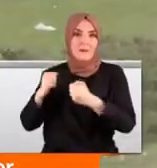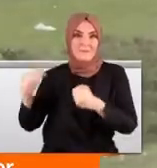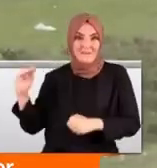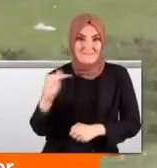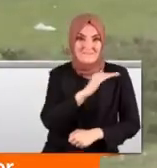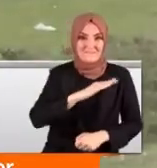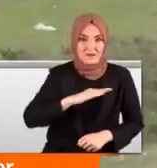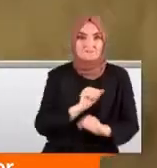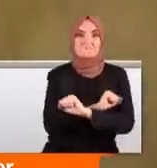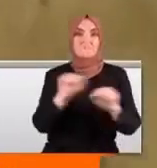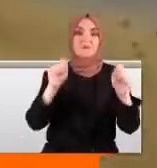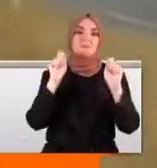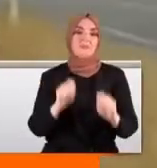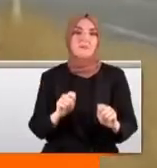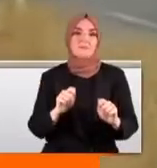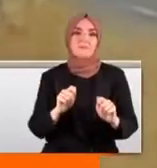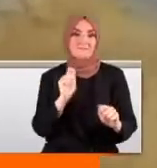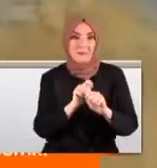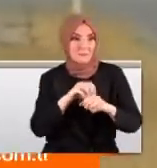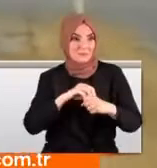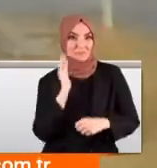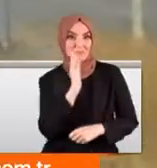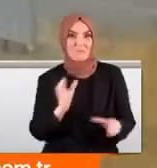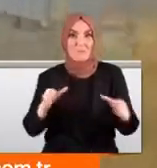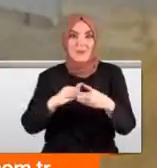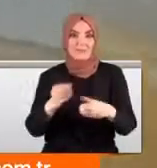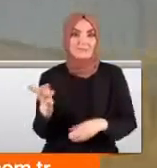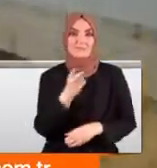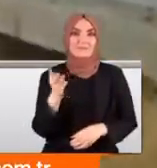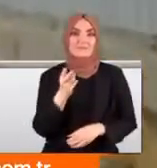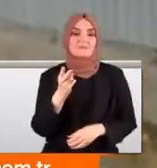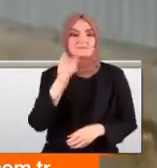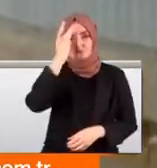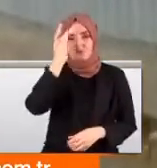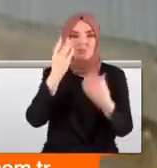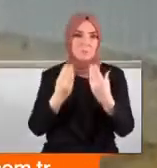Arıza gidermeye giden ekipten Emrullah Anşin ve Ömer Faruk Kaya şehit oldu.